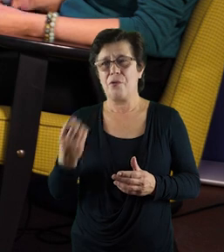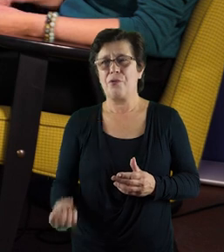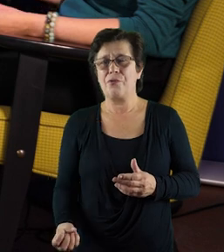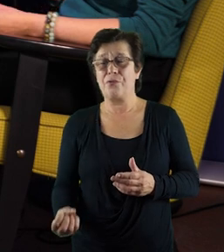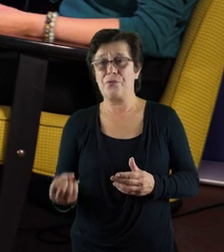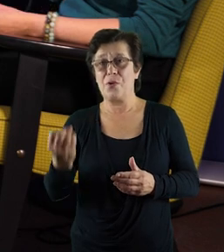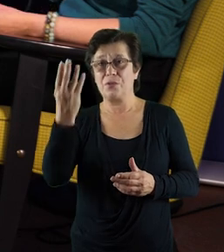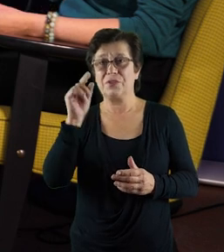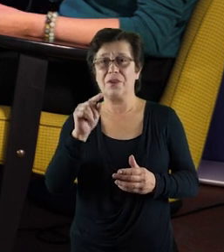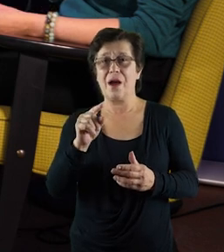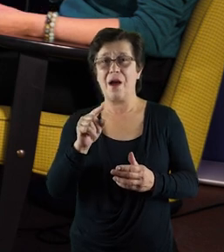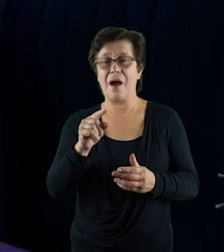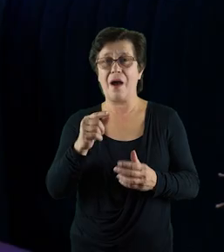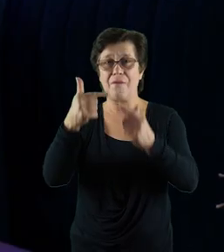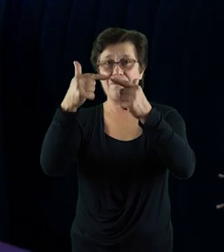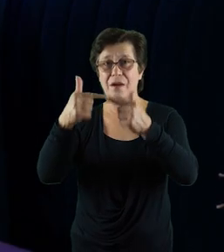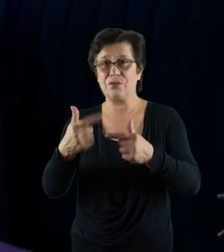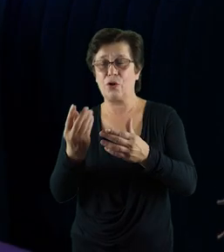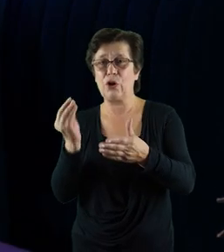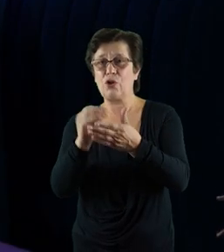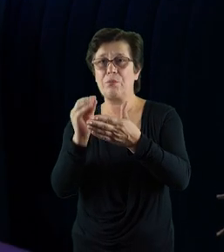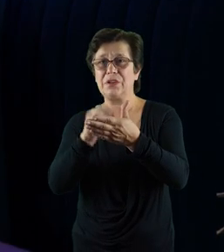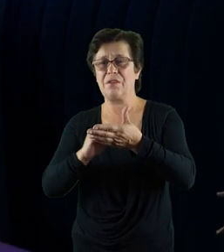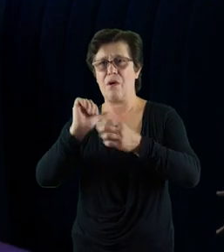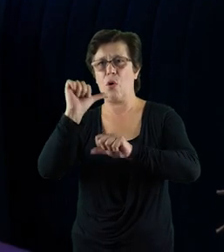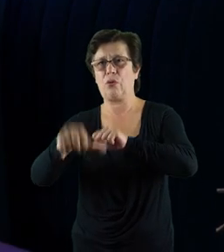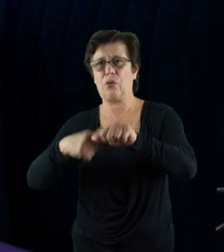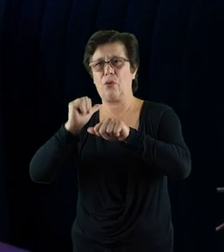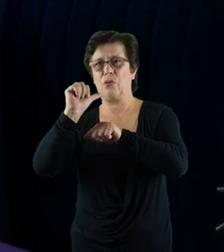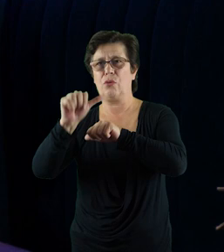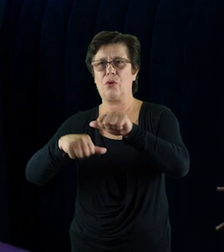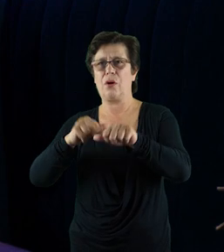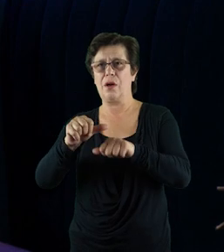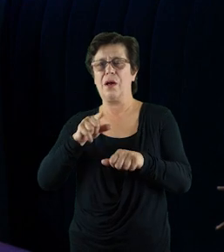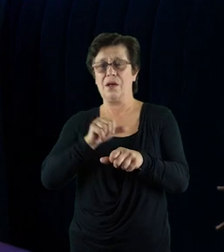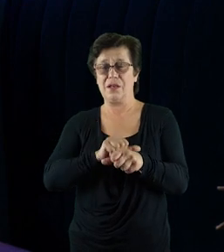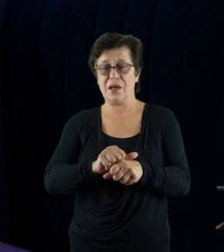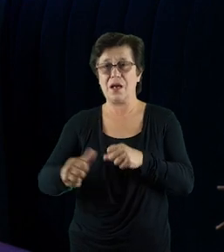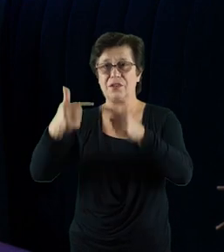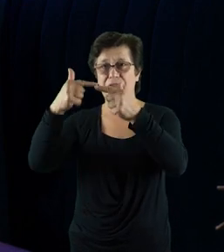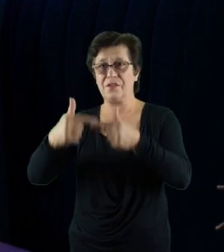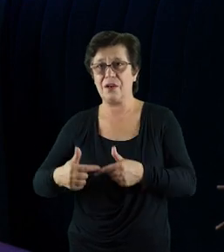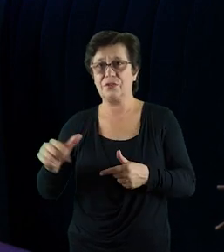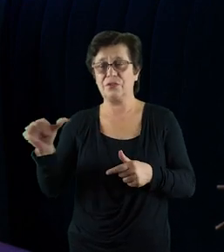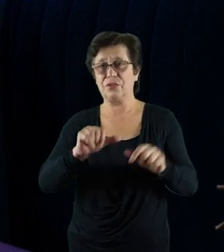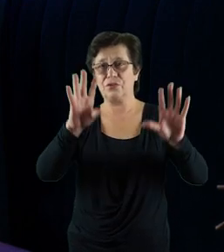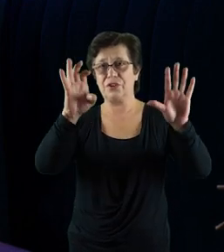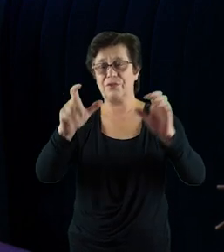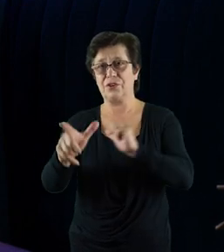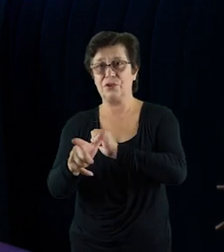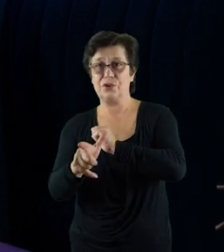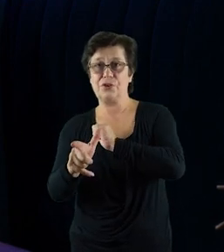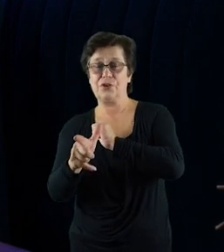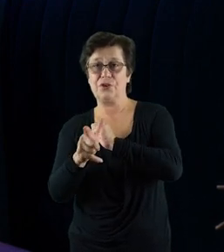którym ten wiersz powstał. Jest wiersz Wiosna 1970,